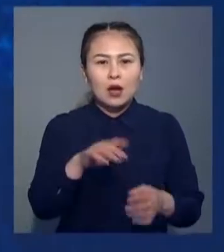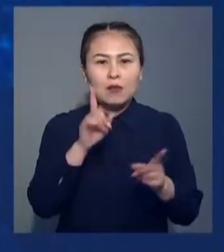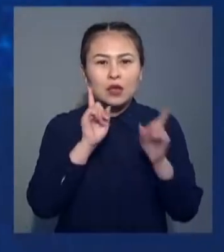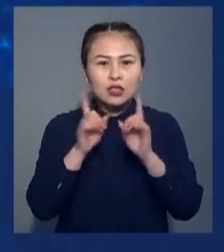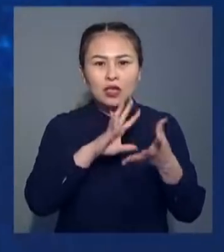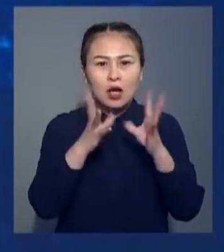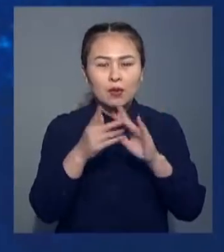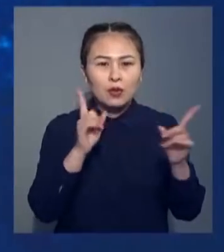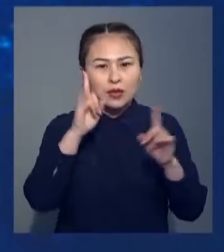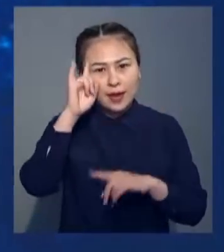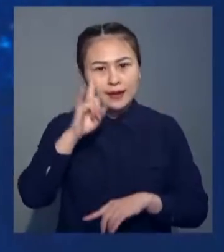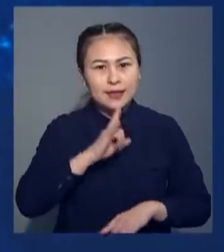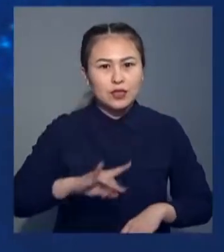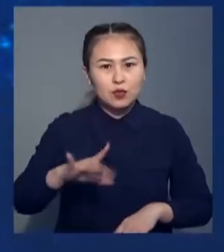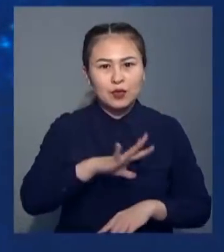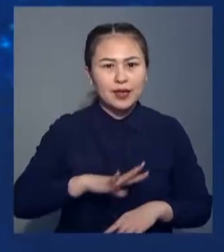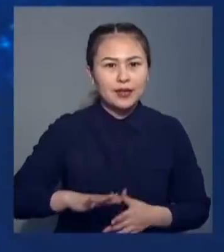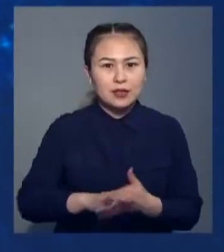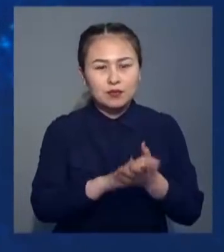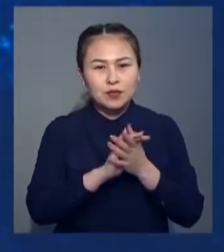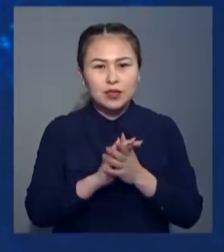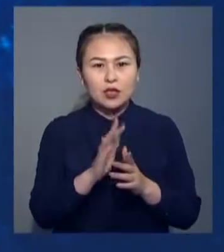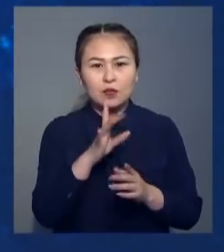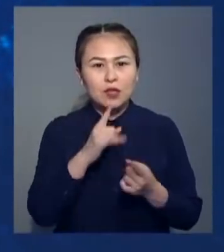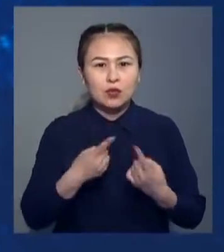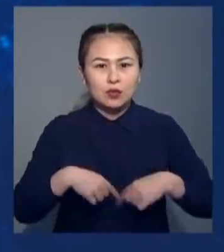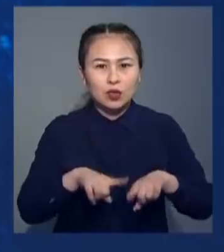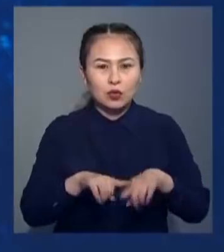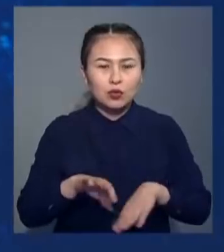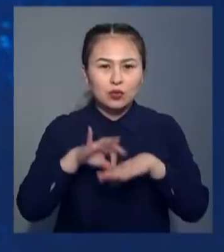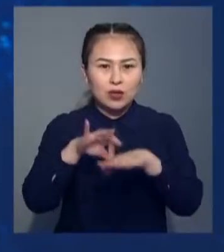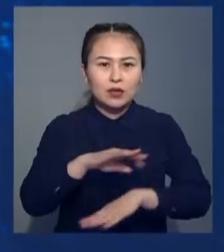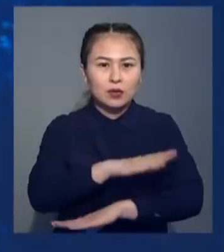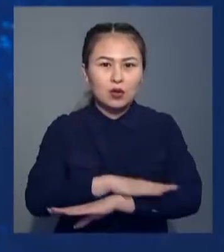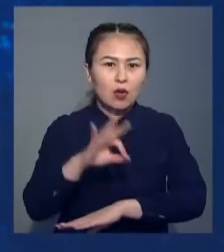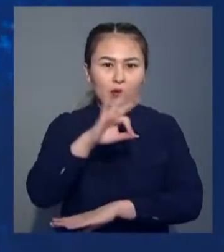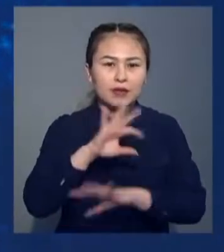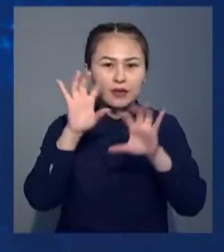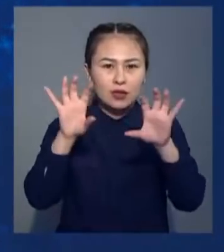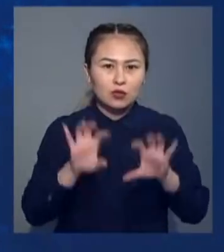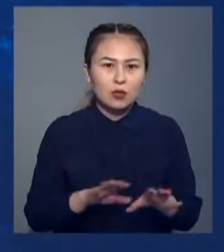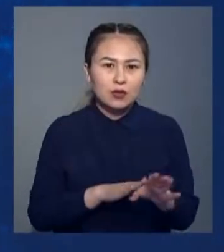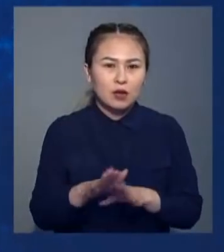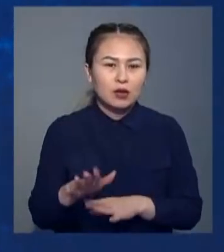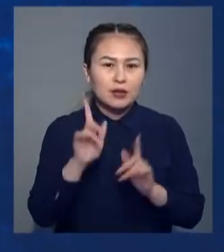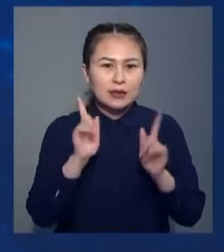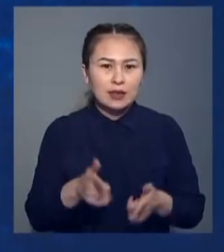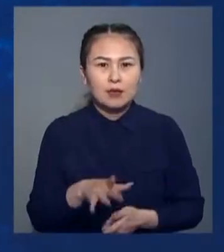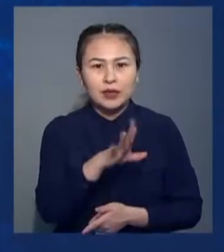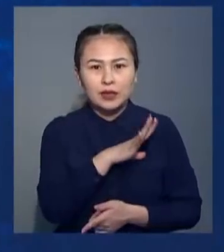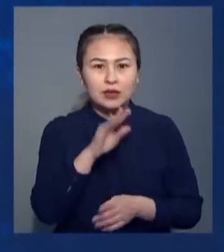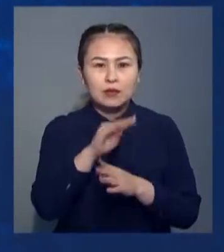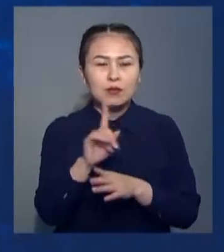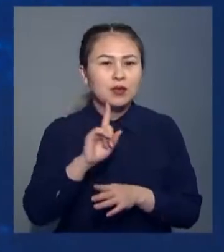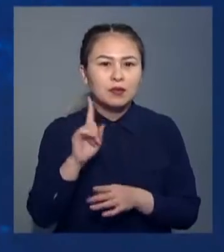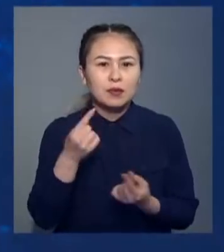Мәжілістің жалпы отырысында Қазақстан Республикасында бейбіт жиналыстарды ұйымдастыру және өткізу тәртібі туралы заң жобасы мақұлданды.